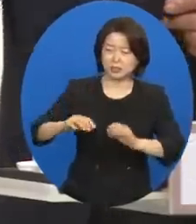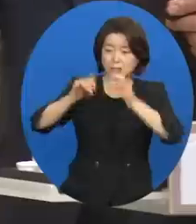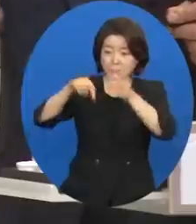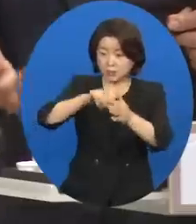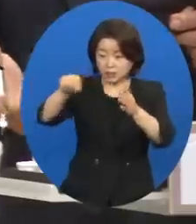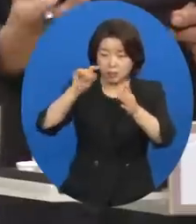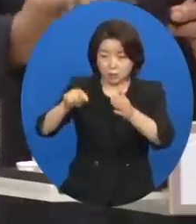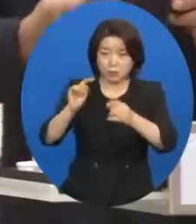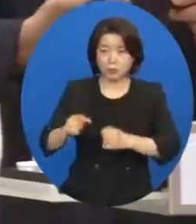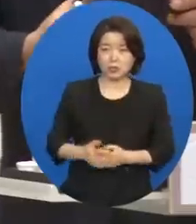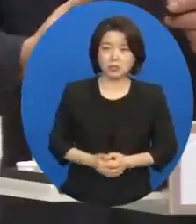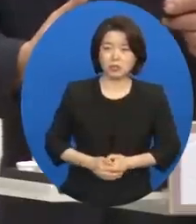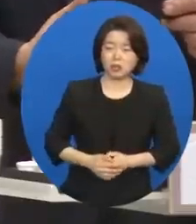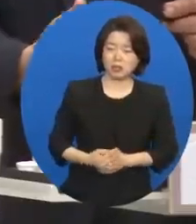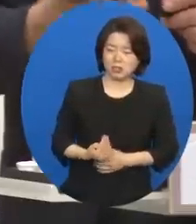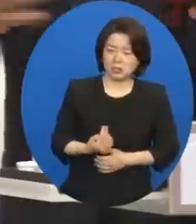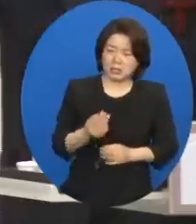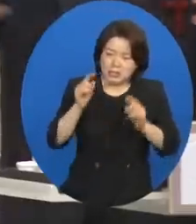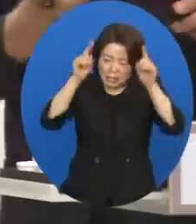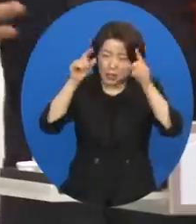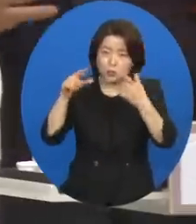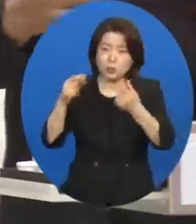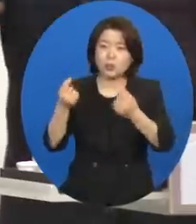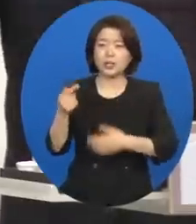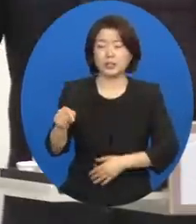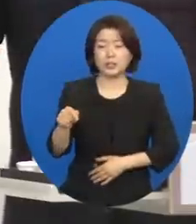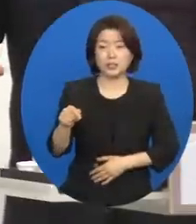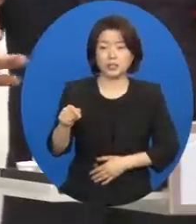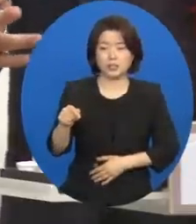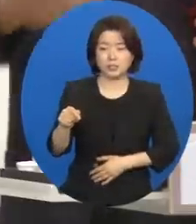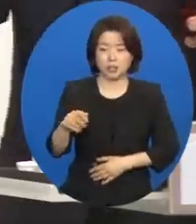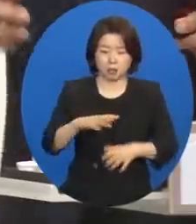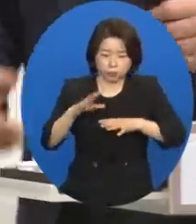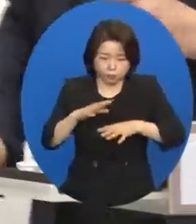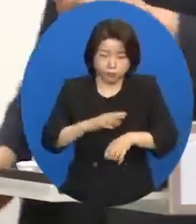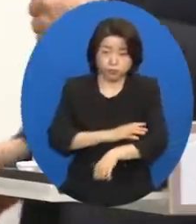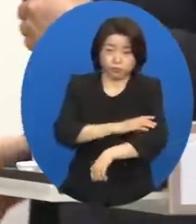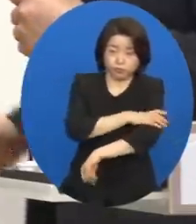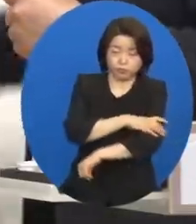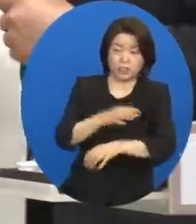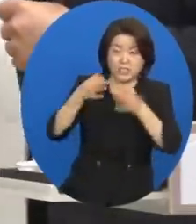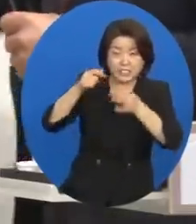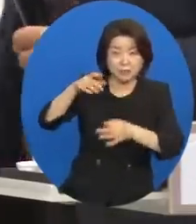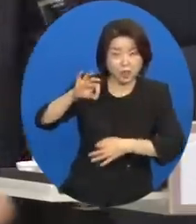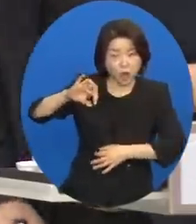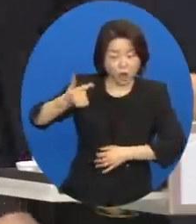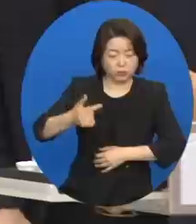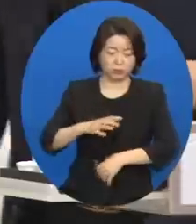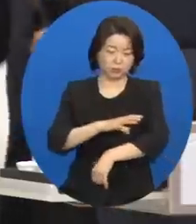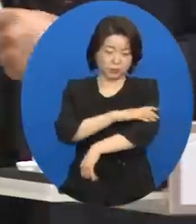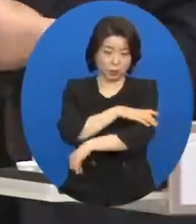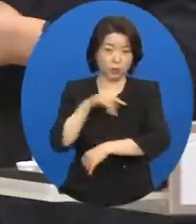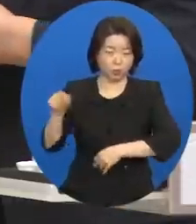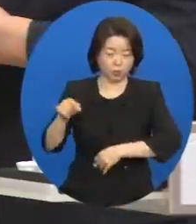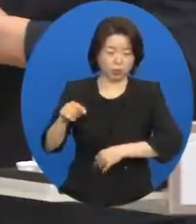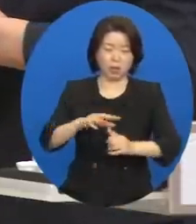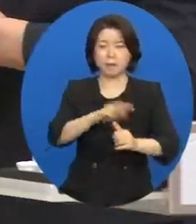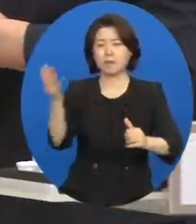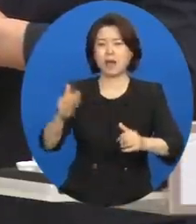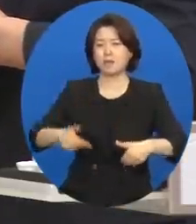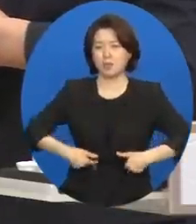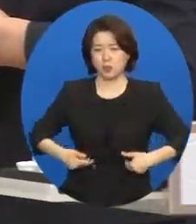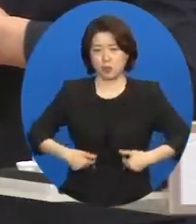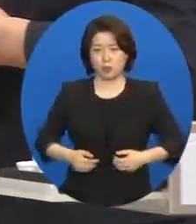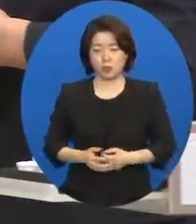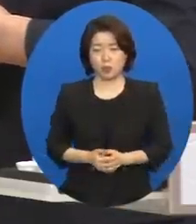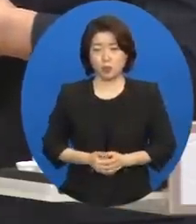가장 정말 생지옥 같은 그 무서운 그 정권에서 해방되는 거죠. 자, 그리고 바로라고 하는